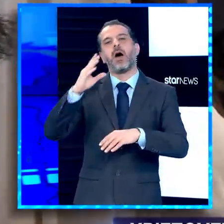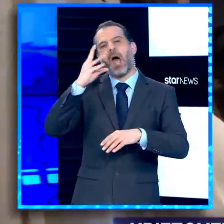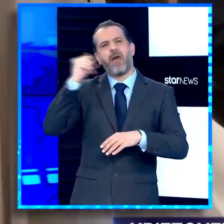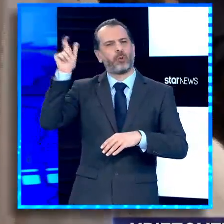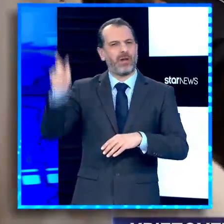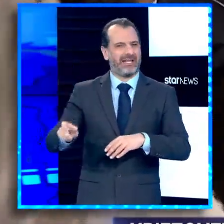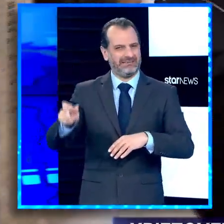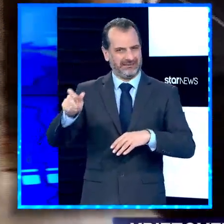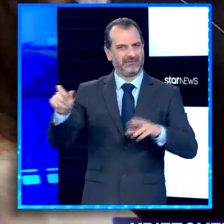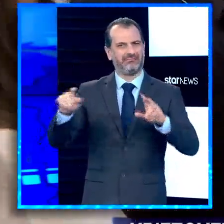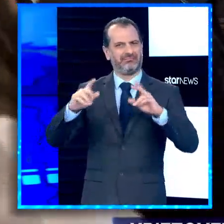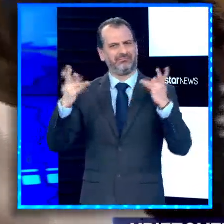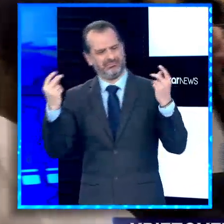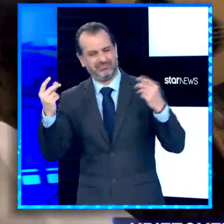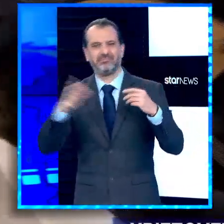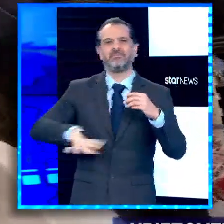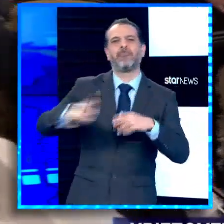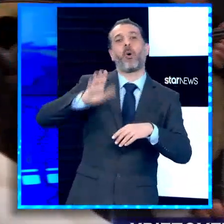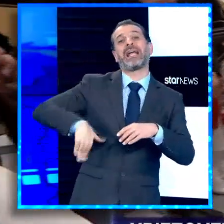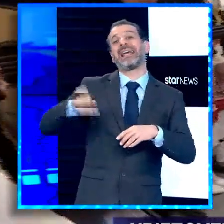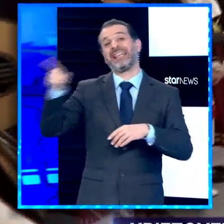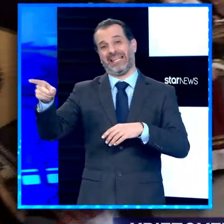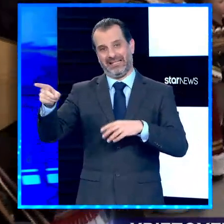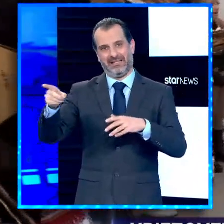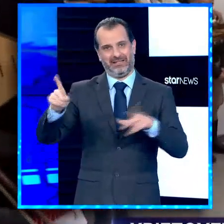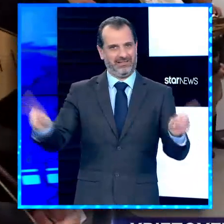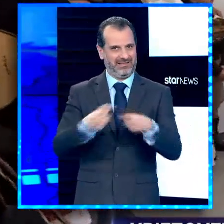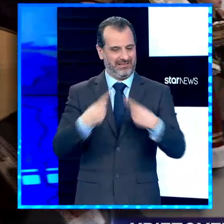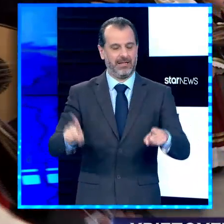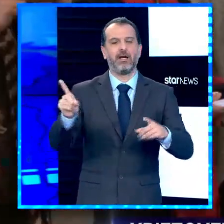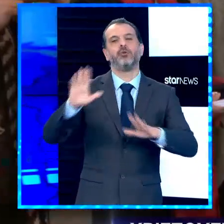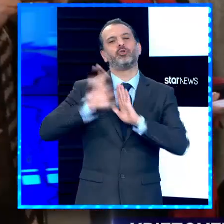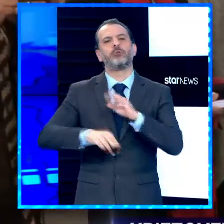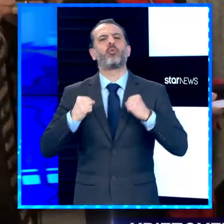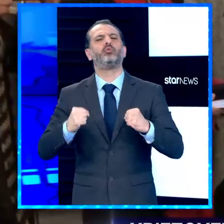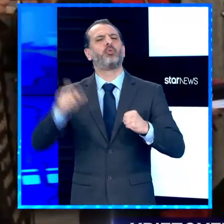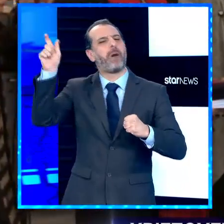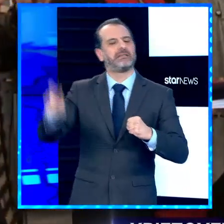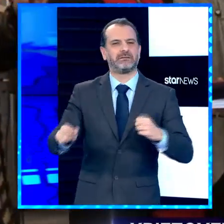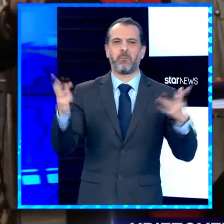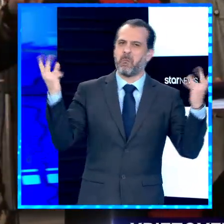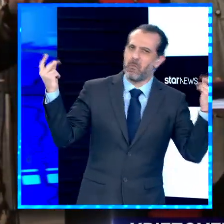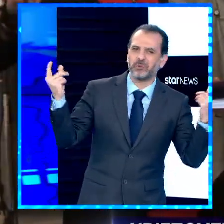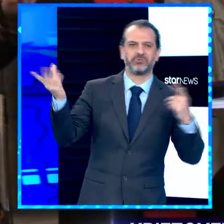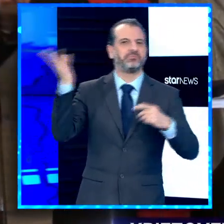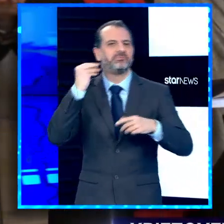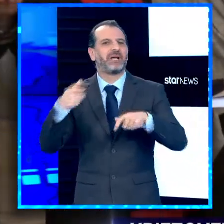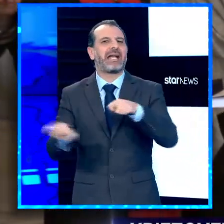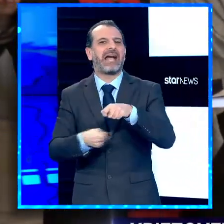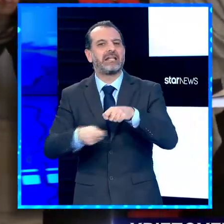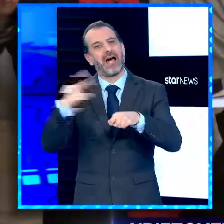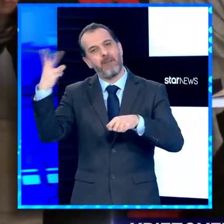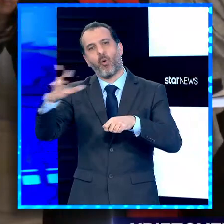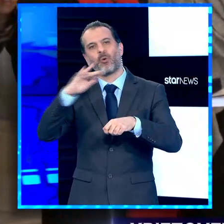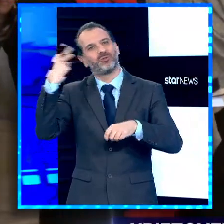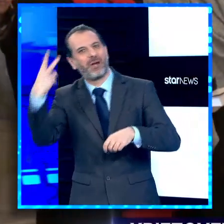Ομοσπονδίας και από το χορευτικό όμιλο Αωρίτες της Κρήτης. Και τέλος, ο Δημήτρης Κουτσούμπας χόρεψε παραδοσιακούς χορούς και άκουσε τα κάλαντα στην Τζακώνικη